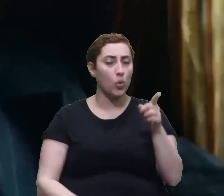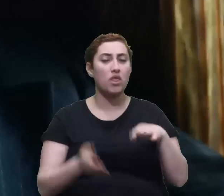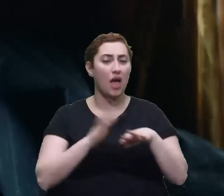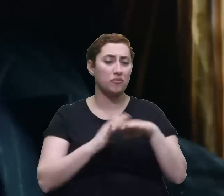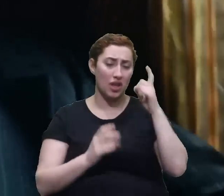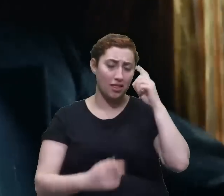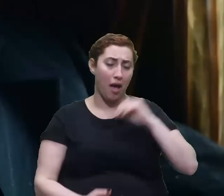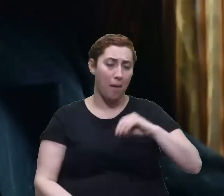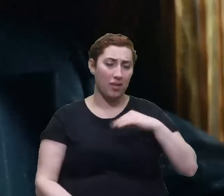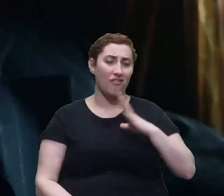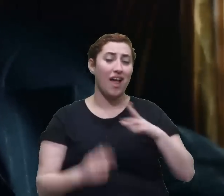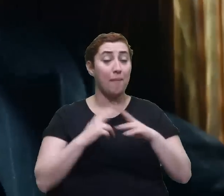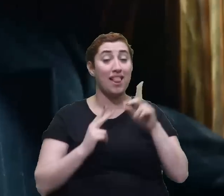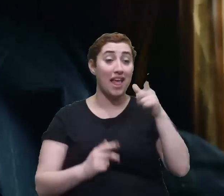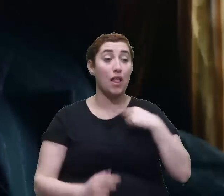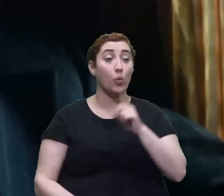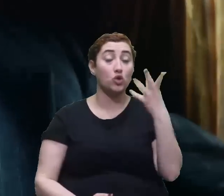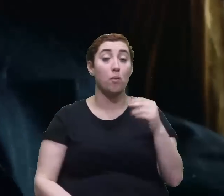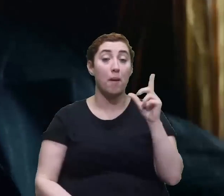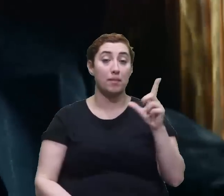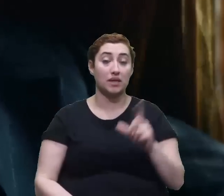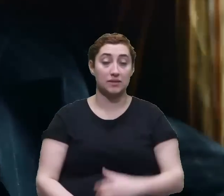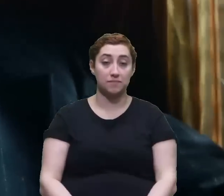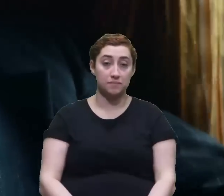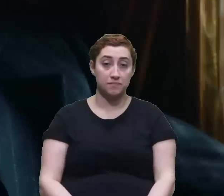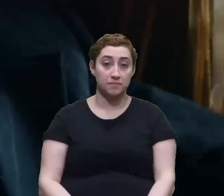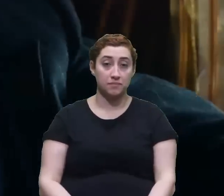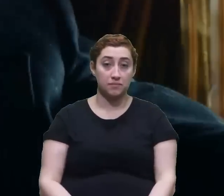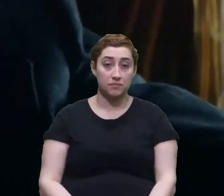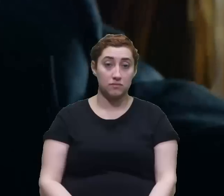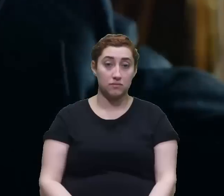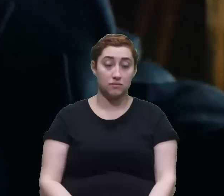yapacağını tahmin ediyorum. Hemen Leyla'ya ulaşmalıyız.